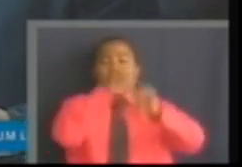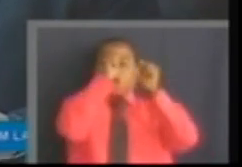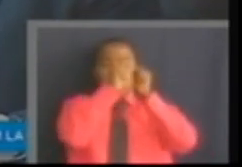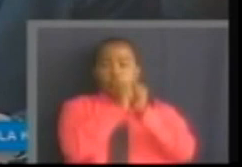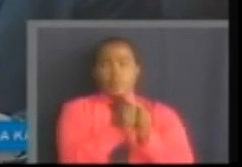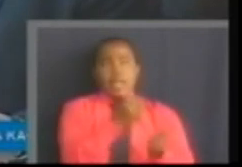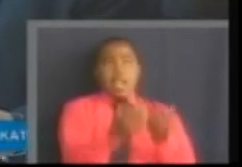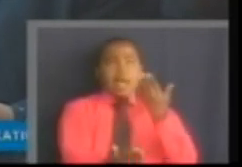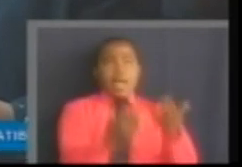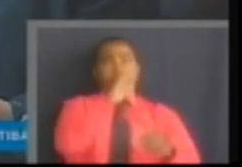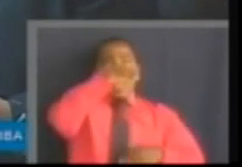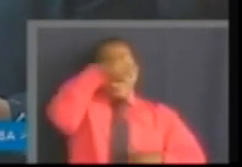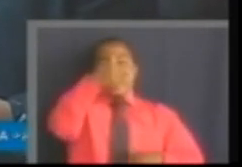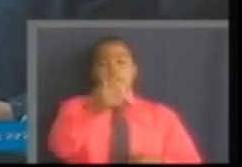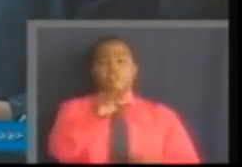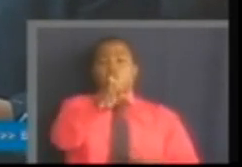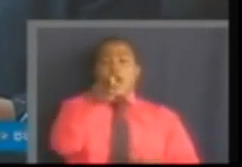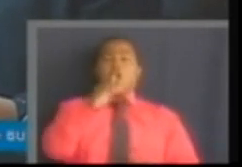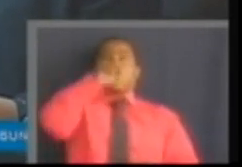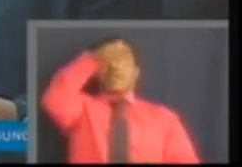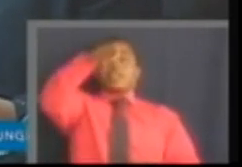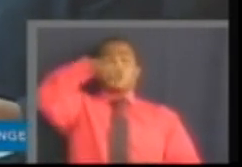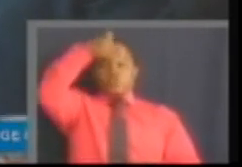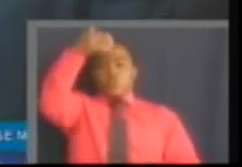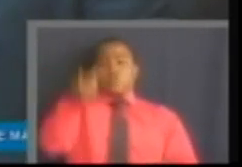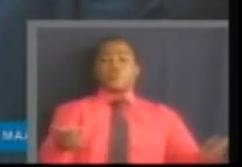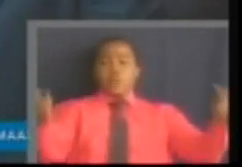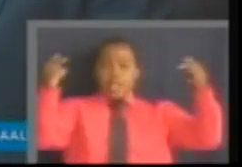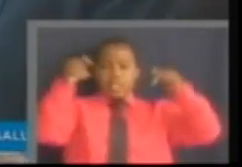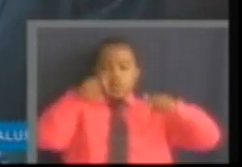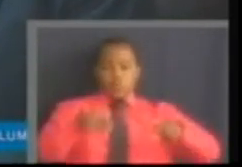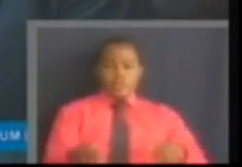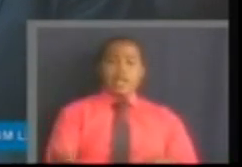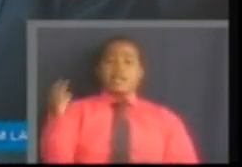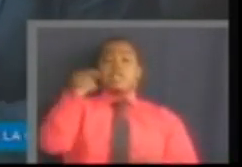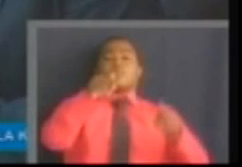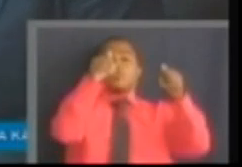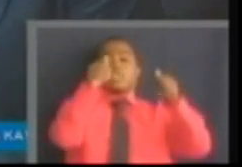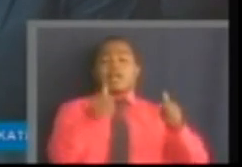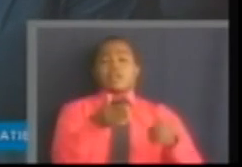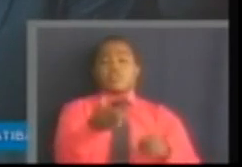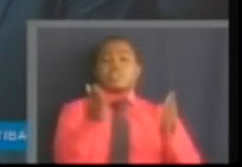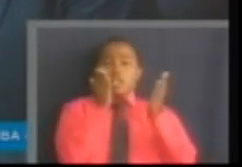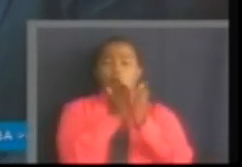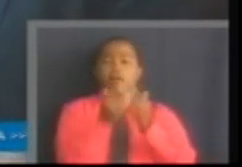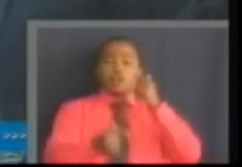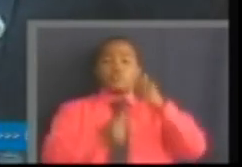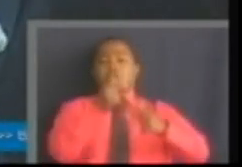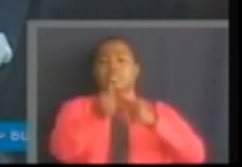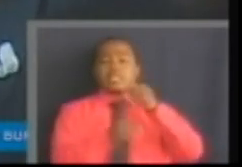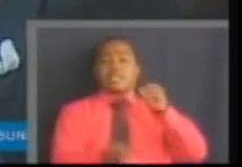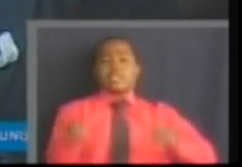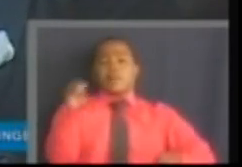kesho au kesho kutwa mheshimiwa tutakuwa naye. Nilikuwa na tangazo hilo, na naomba tuendelee na mchango.